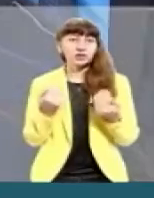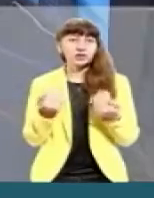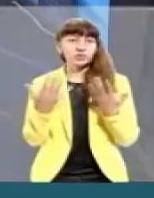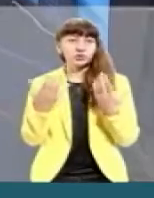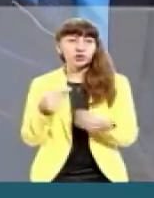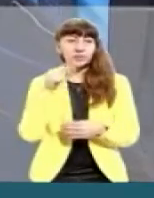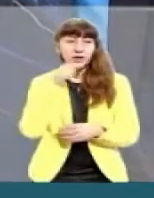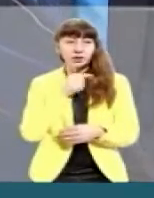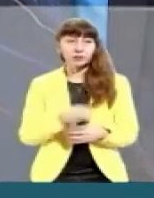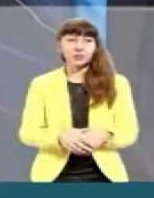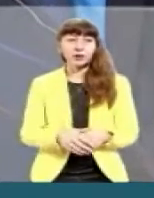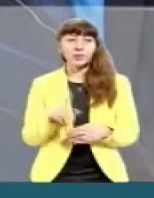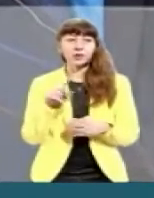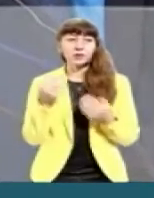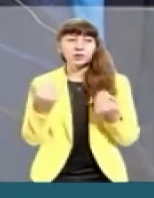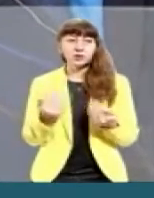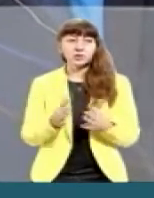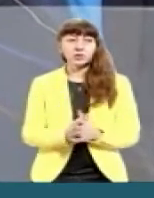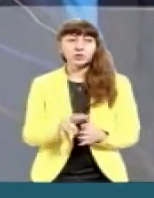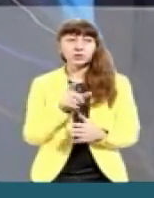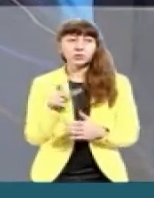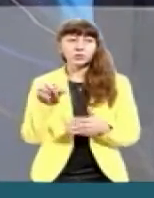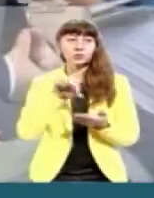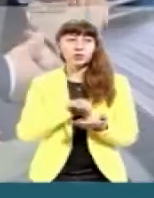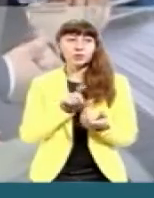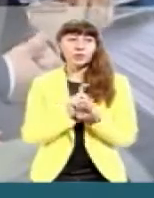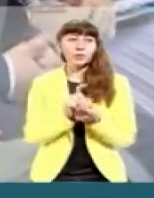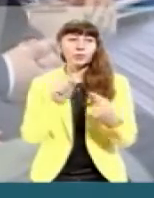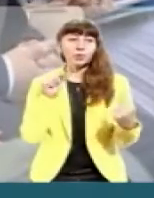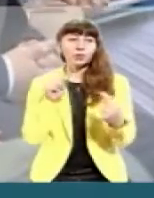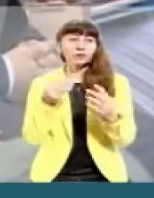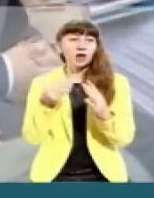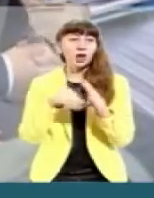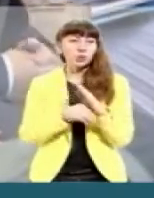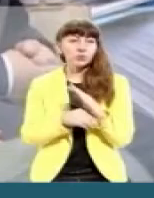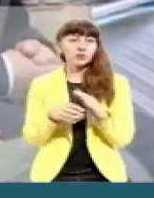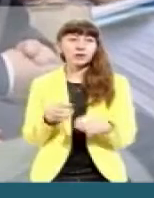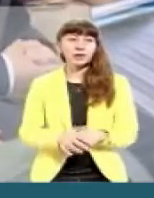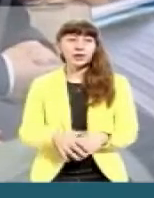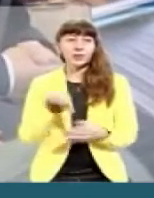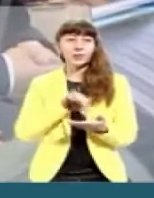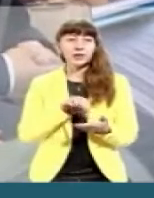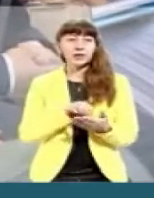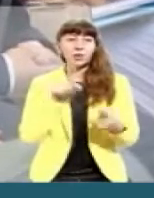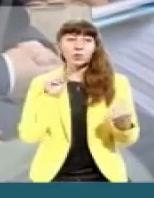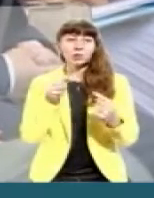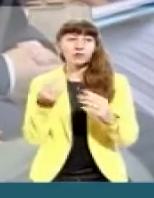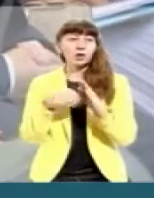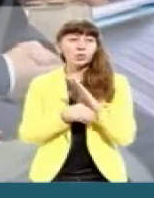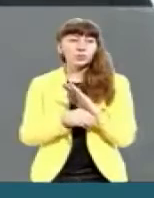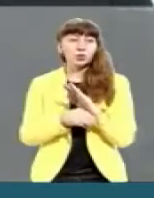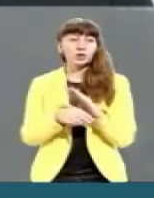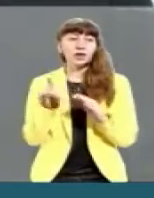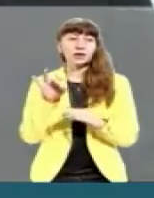жемқорлықпен күреске атсалысып, өз үлестерін қосып келеді. Қазақстан Республикасының сыбайлас жемқорлыққа қарсы іс-қимыл агенттігінің